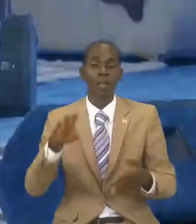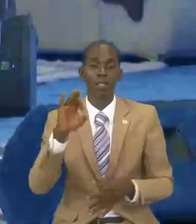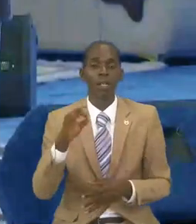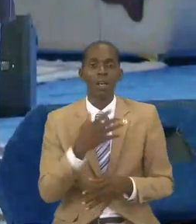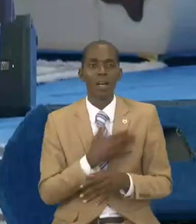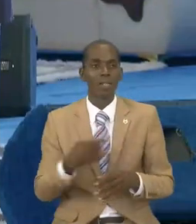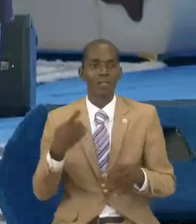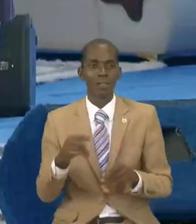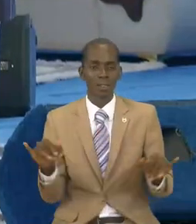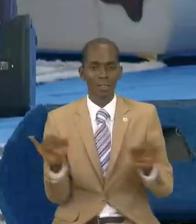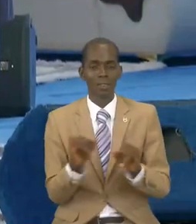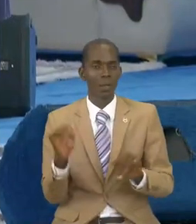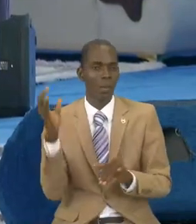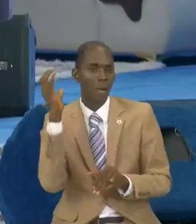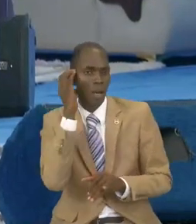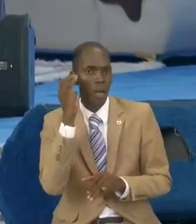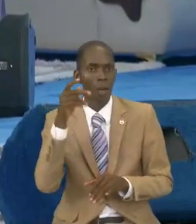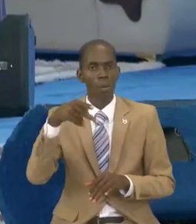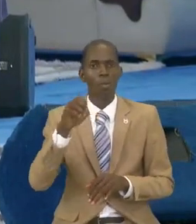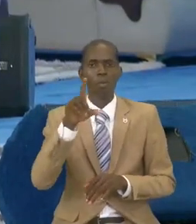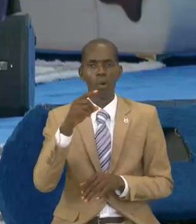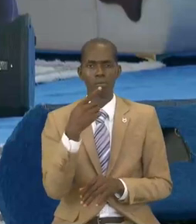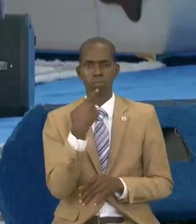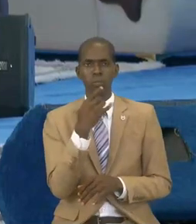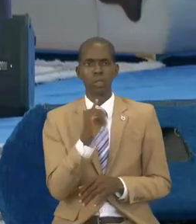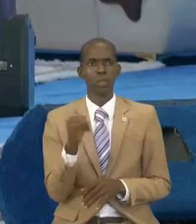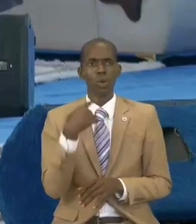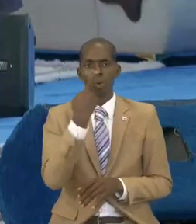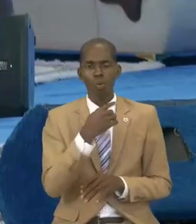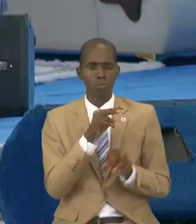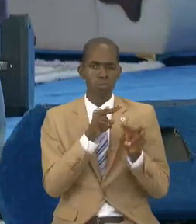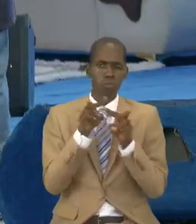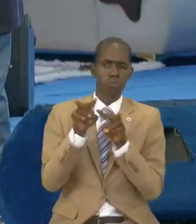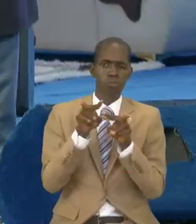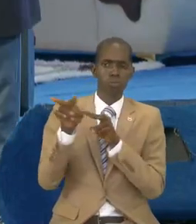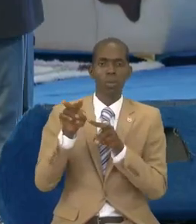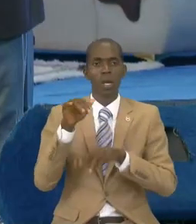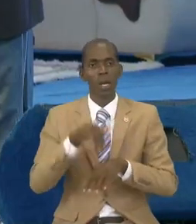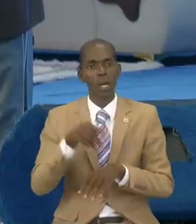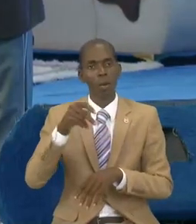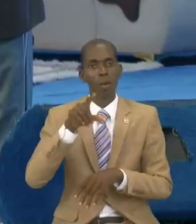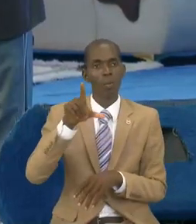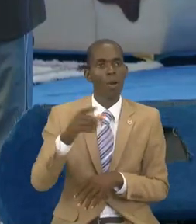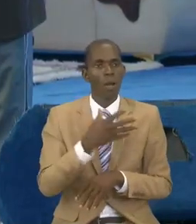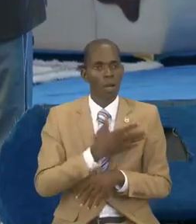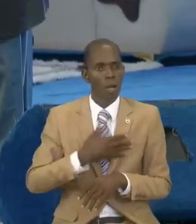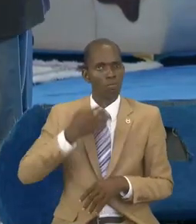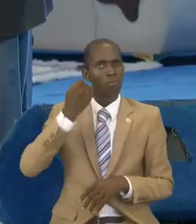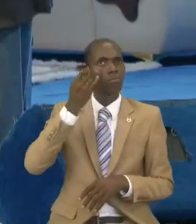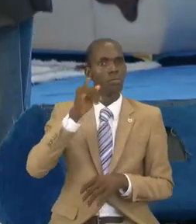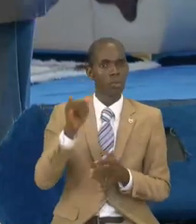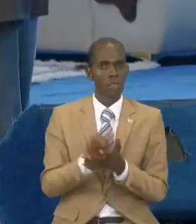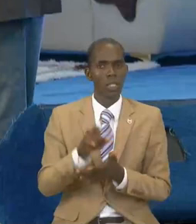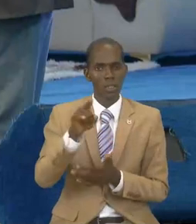Verset 9, il écoutait parler Paul. Et Paul fixa les regards sur lui, et voyant qu'il avait la foi pour